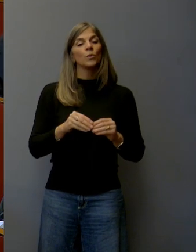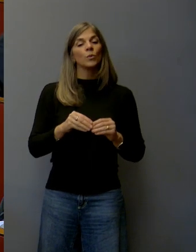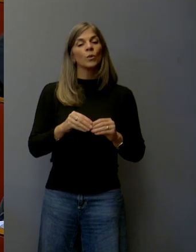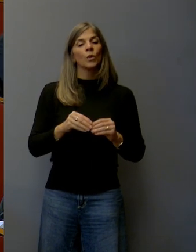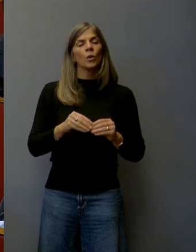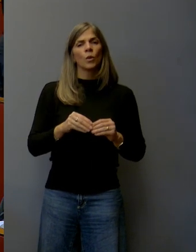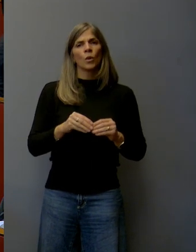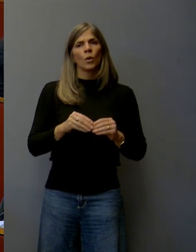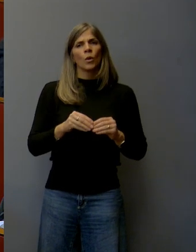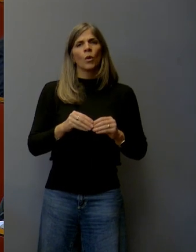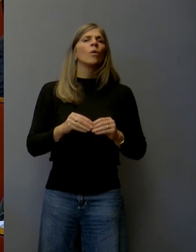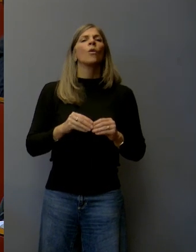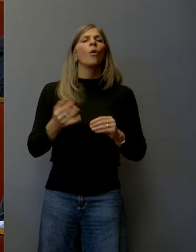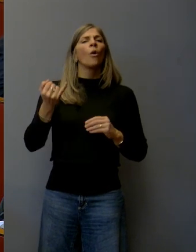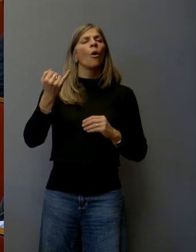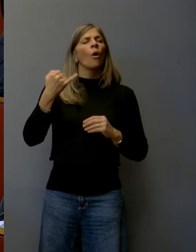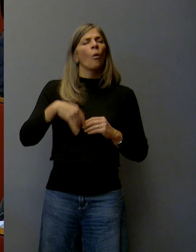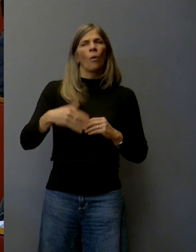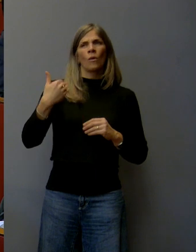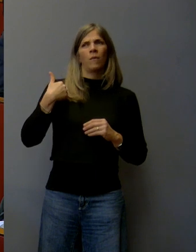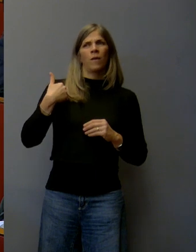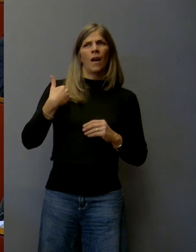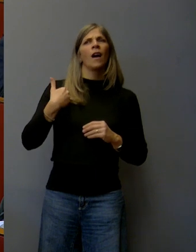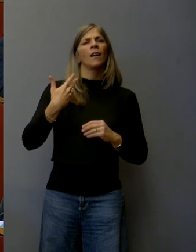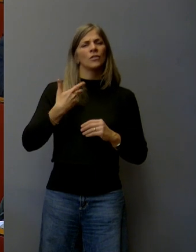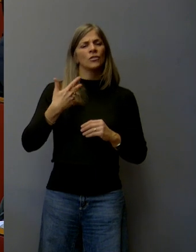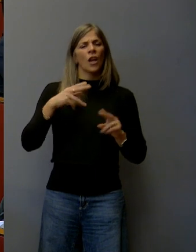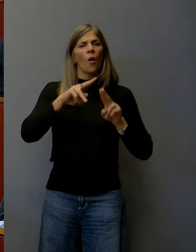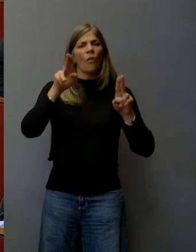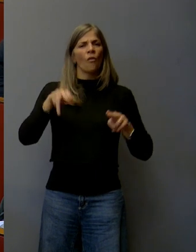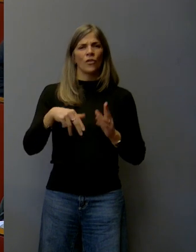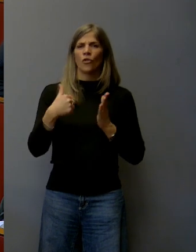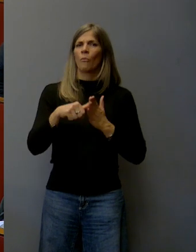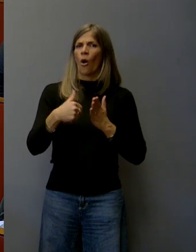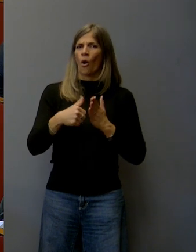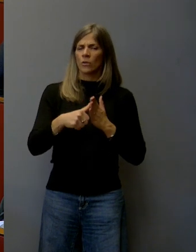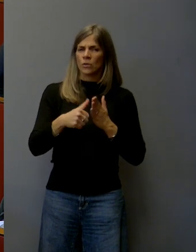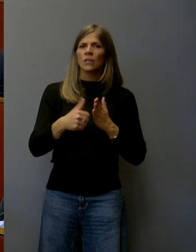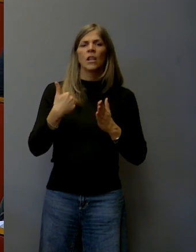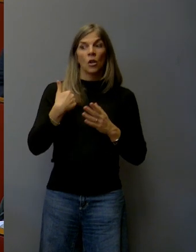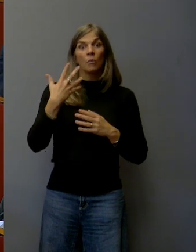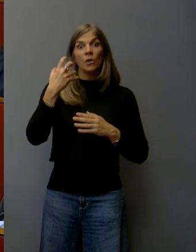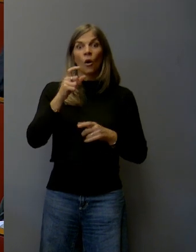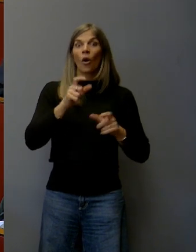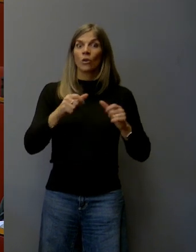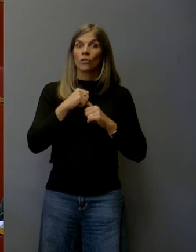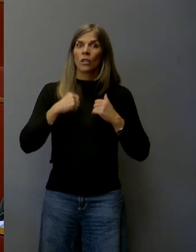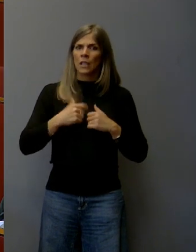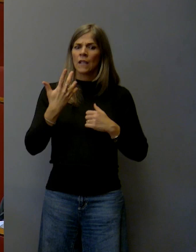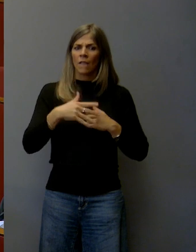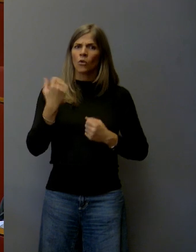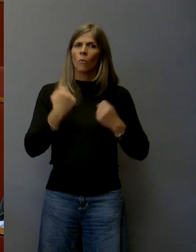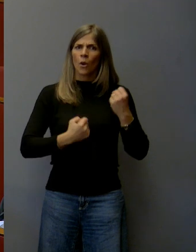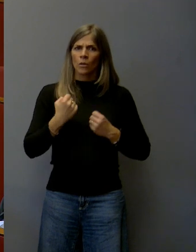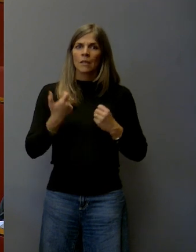presidio era L'ufficio delle Poste e mi ricordo di cittadini che avevano protestato per evitare che fosse chiuso Ora